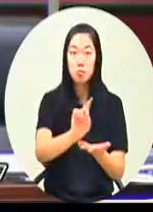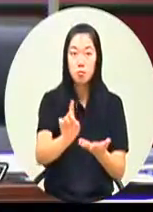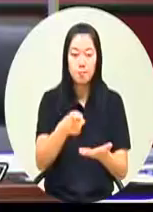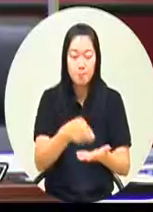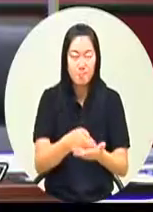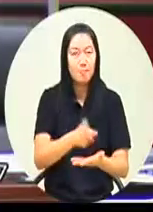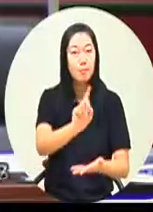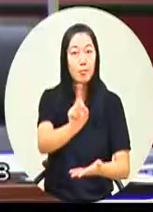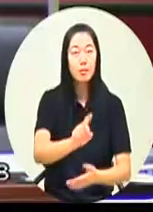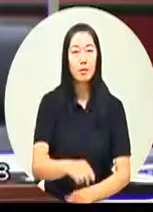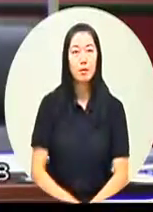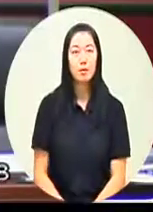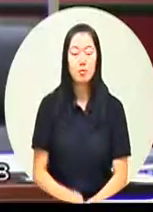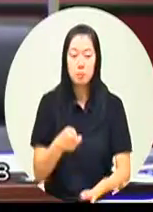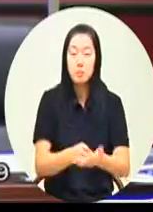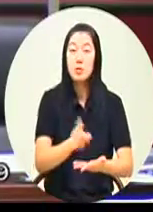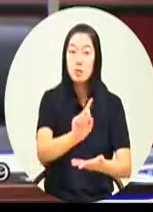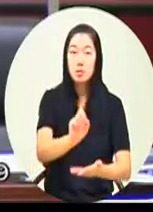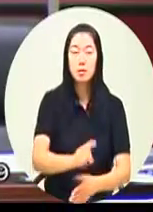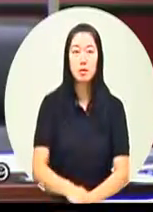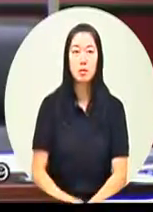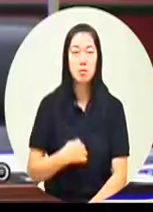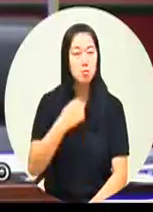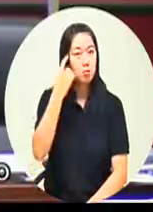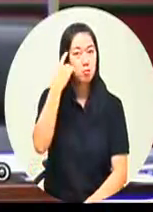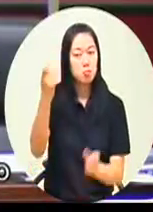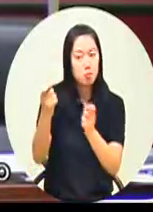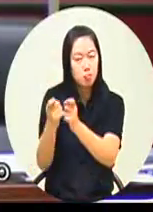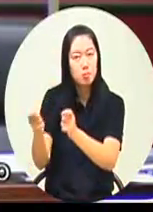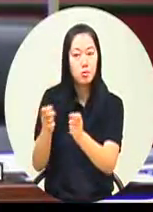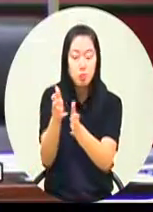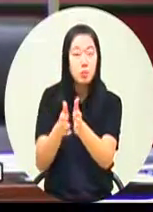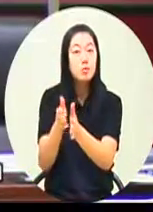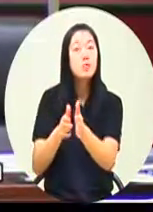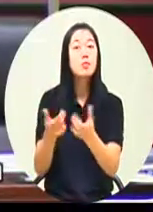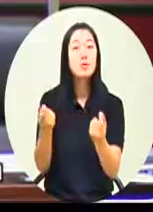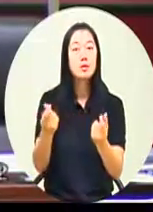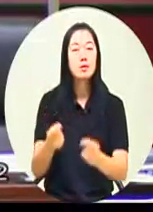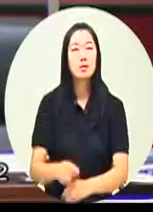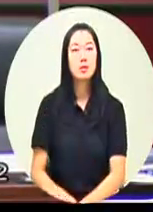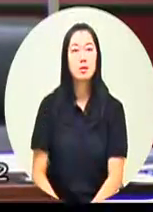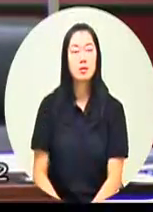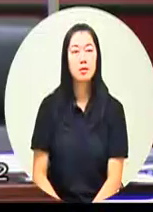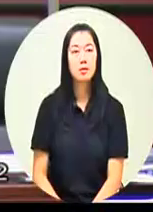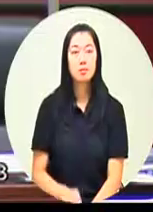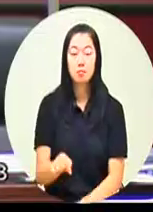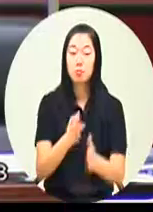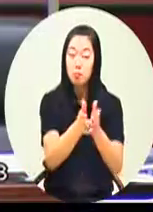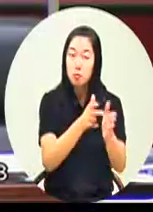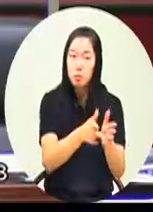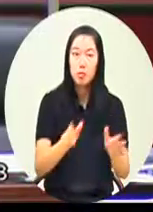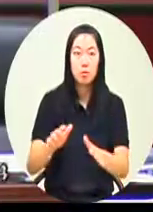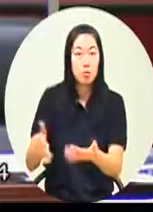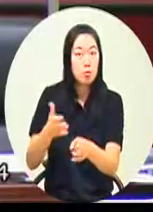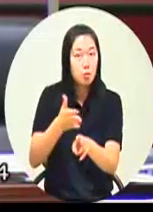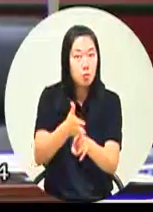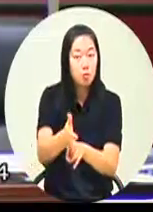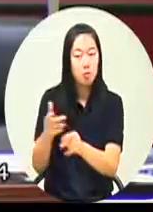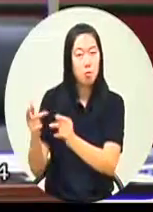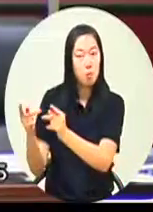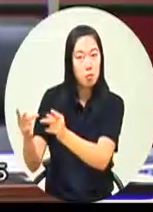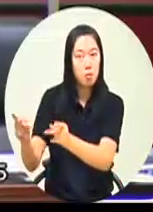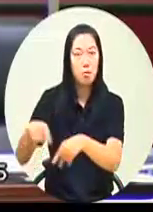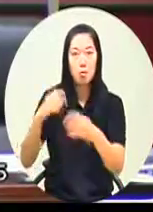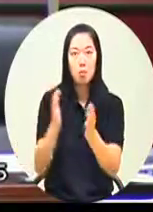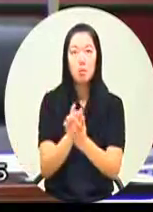那严呢？要多远？我觉得要接近火车。为什么呢？因为火车、轻轨、捷运都叫做